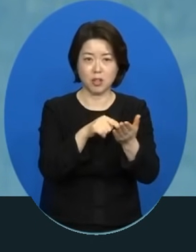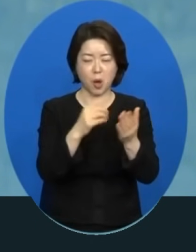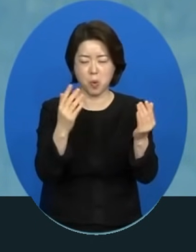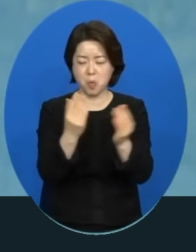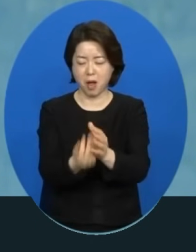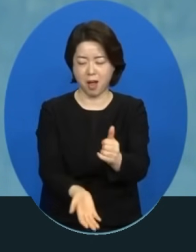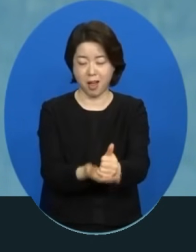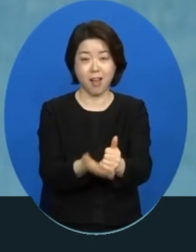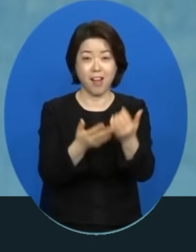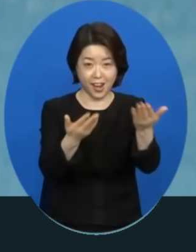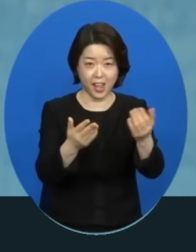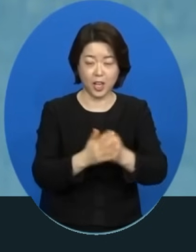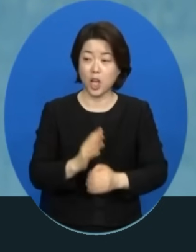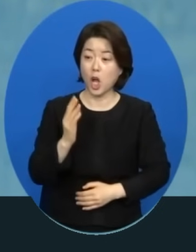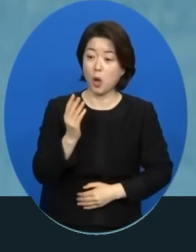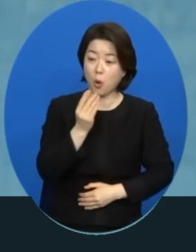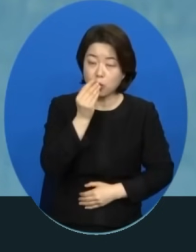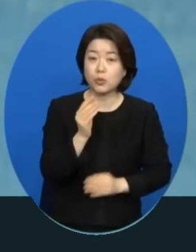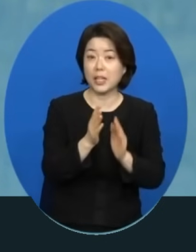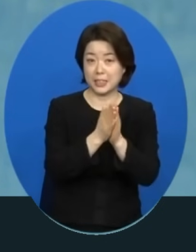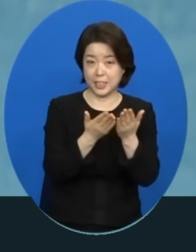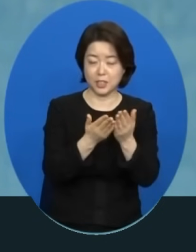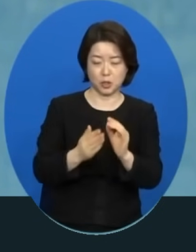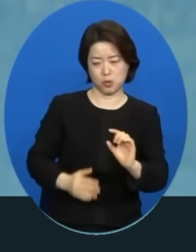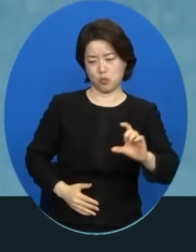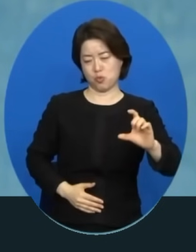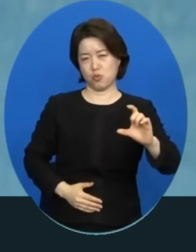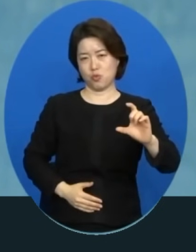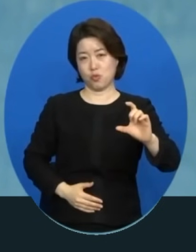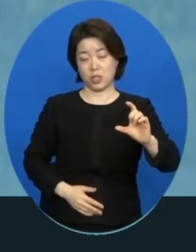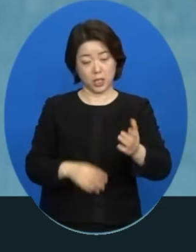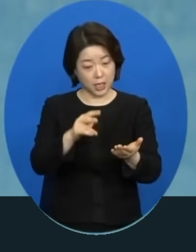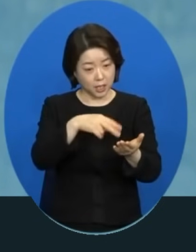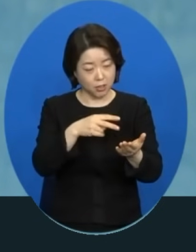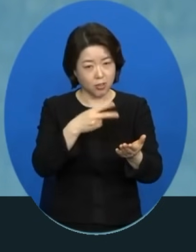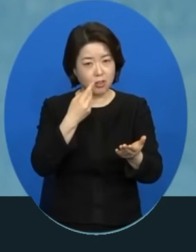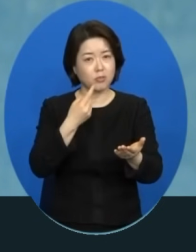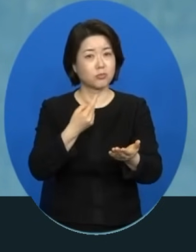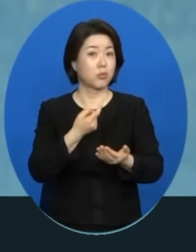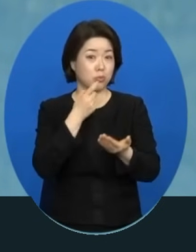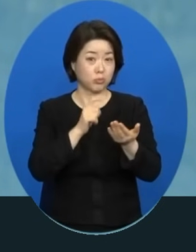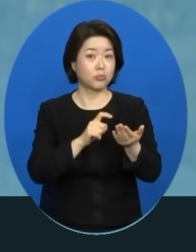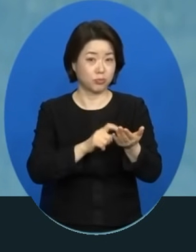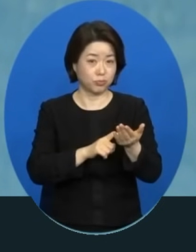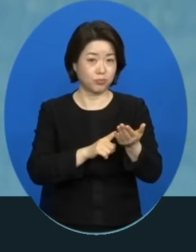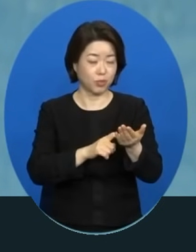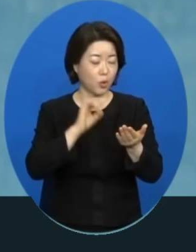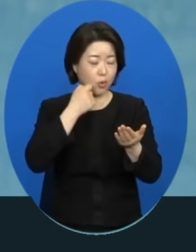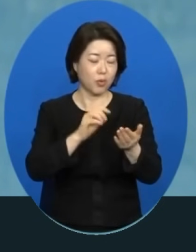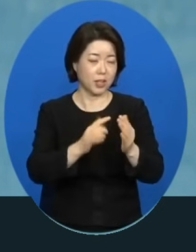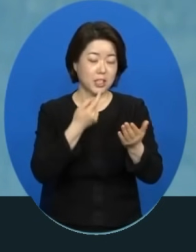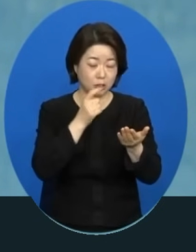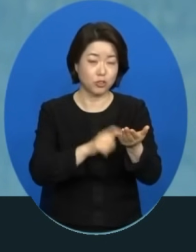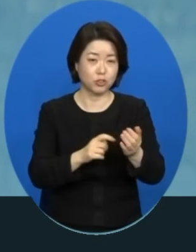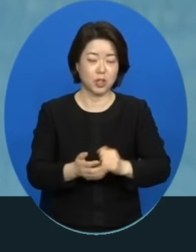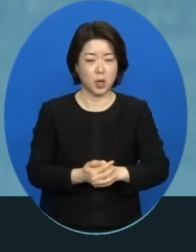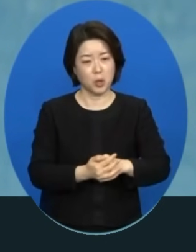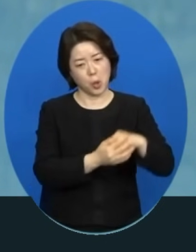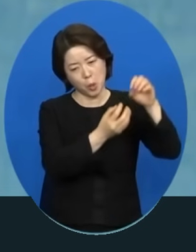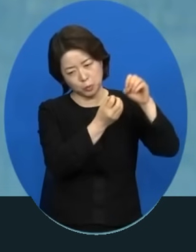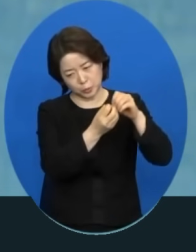완전 강추. 근데 두꺼워요. 근데 읽기가 어렵진 않습니다. 굉장히 좋은 책이에요. 고전에 불리는